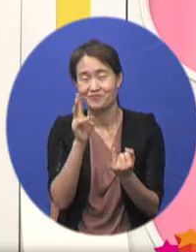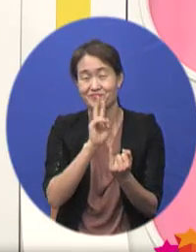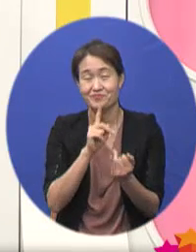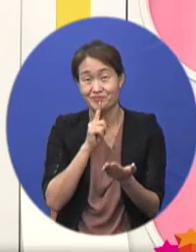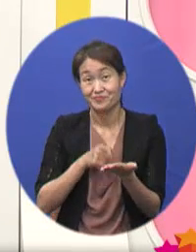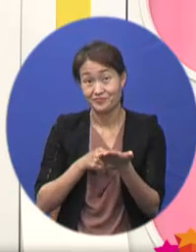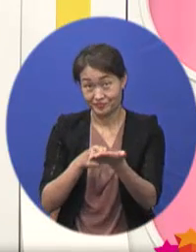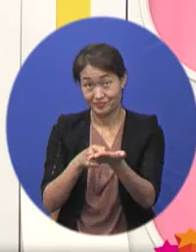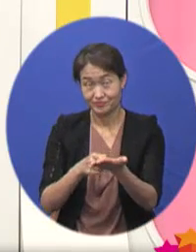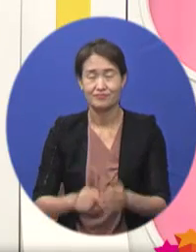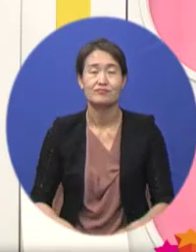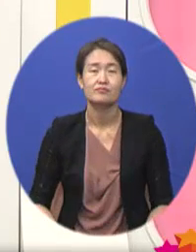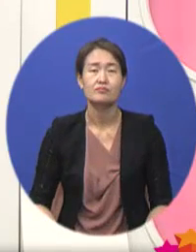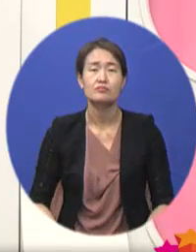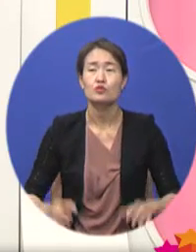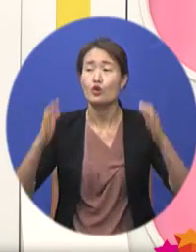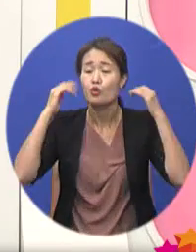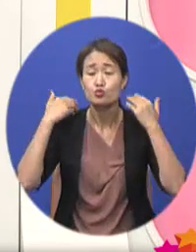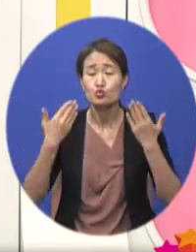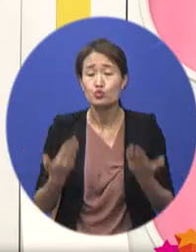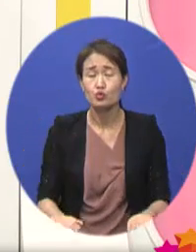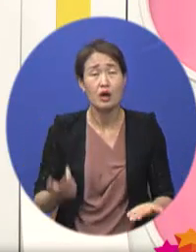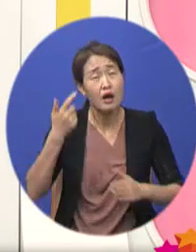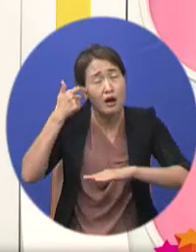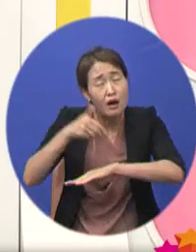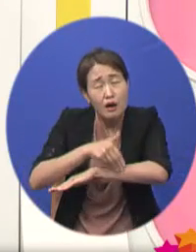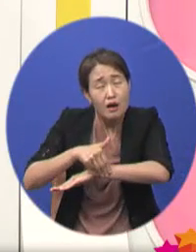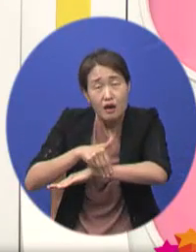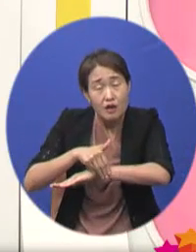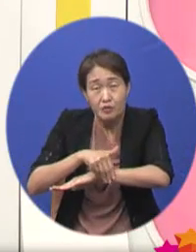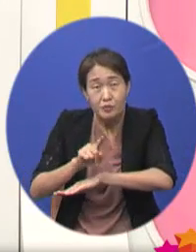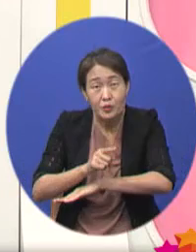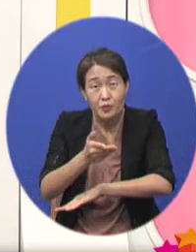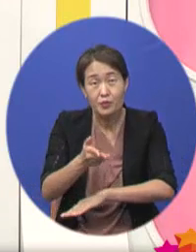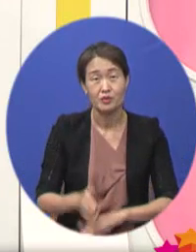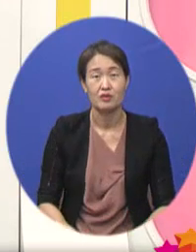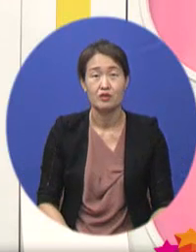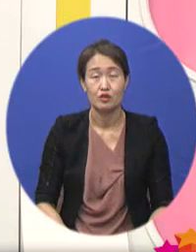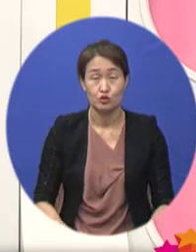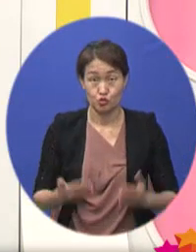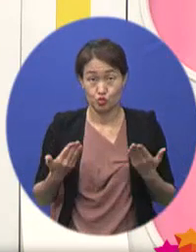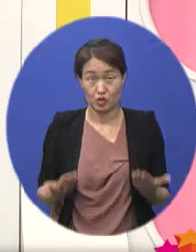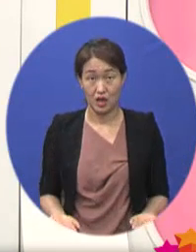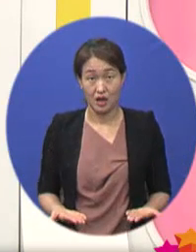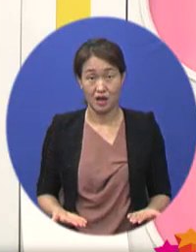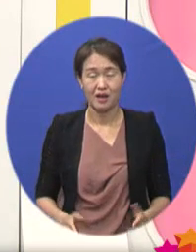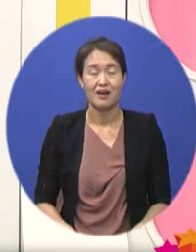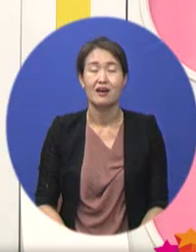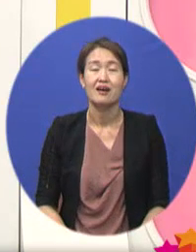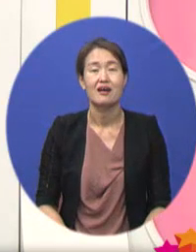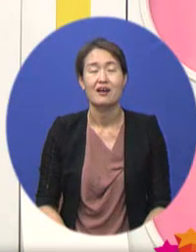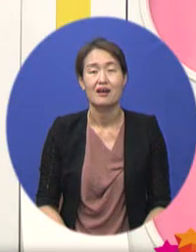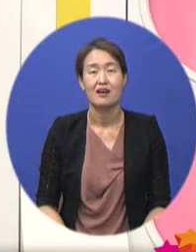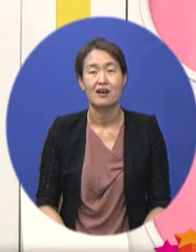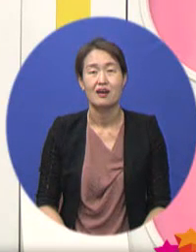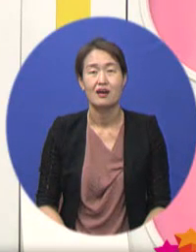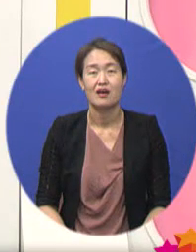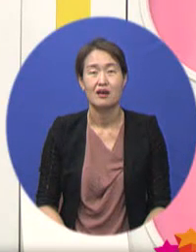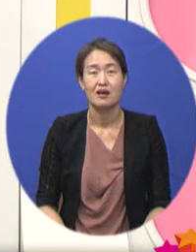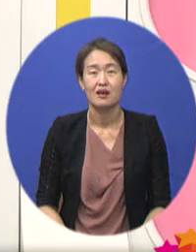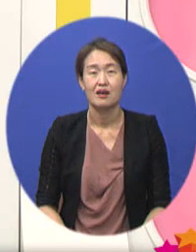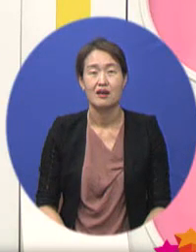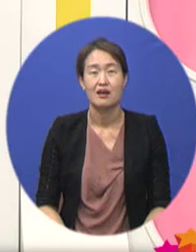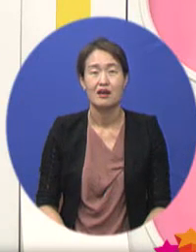예. 여름 휴가 계획은 어떻게 있으신가요? 휴가 계획이요? 예. 오늘